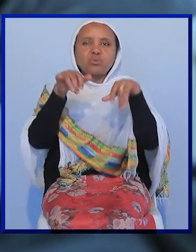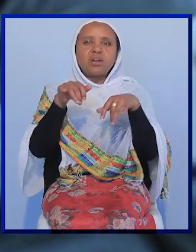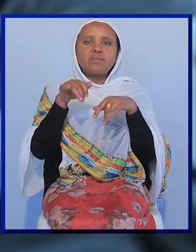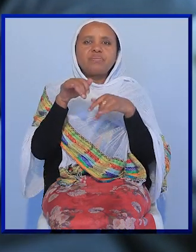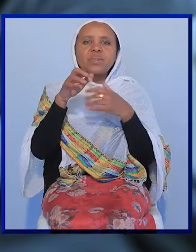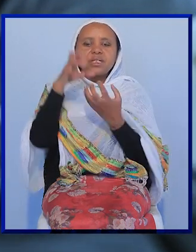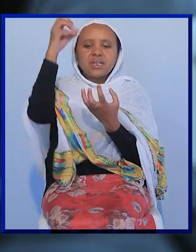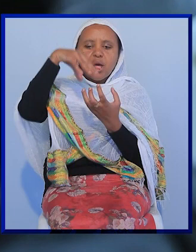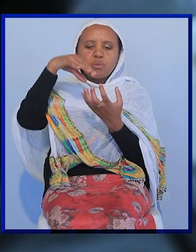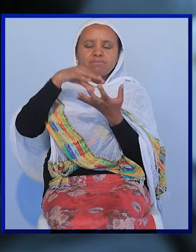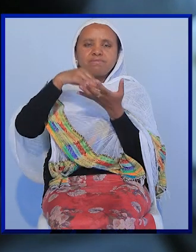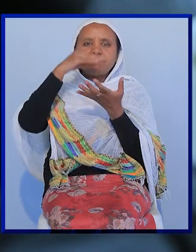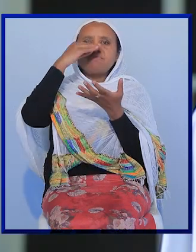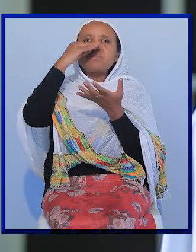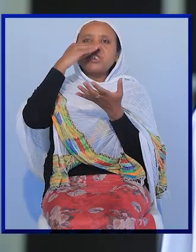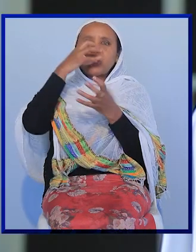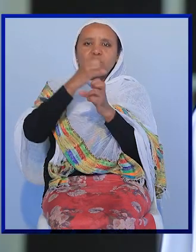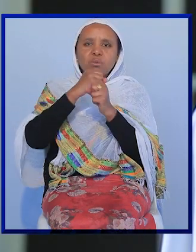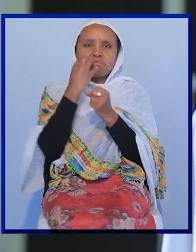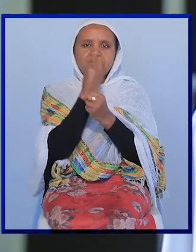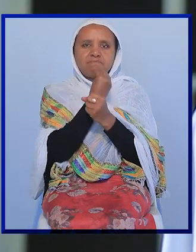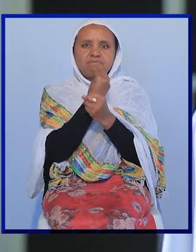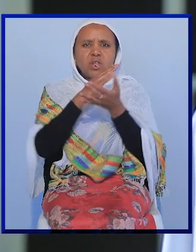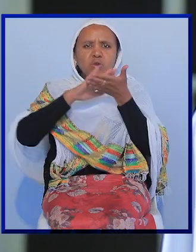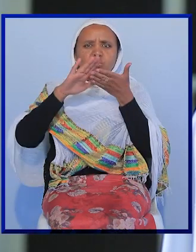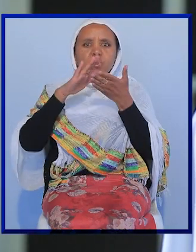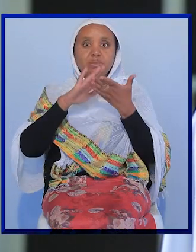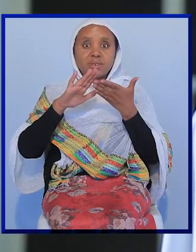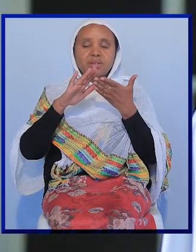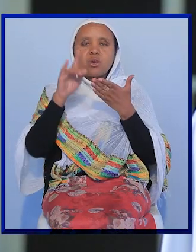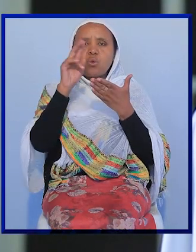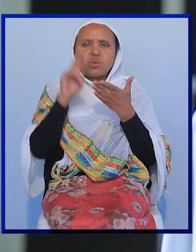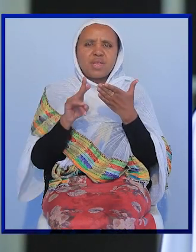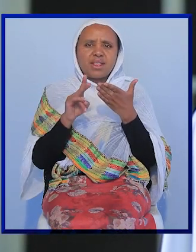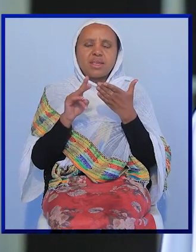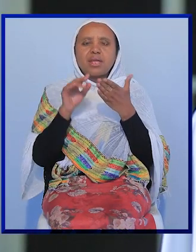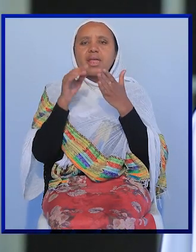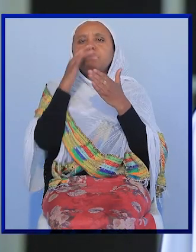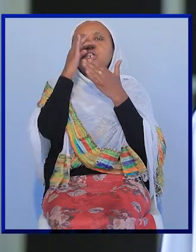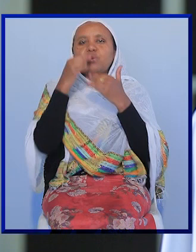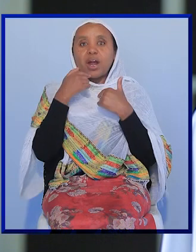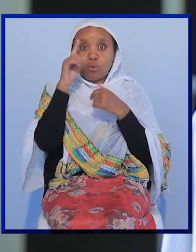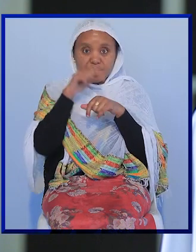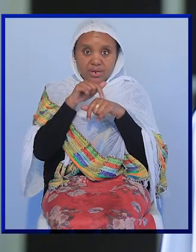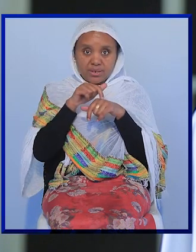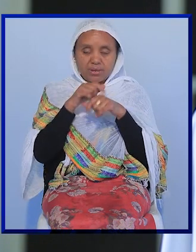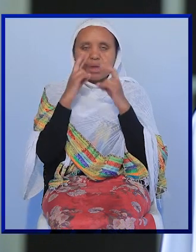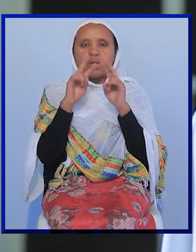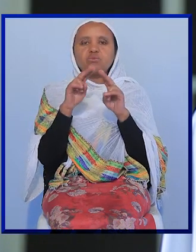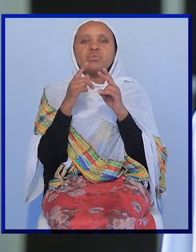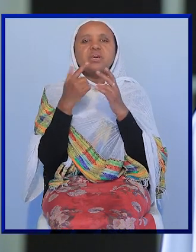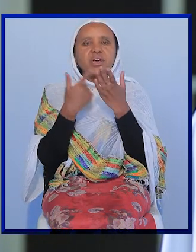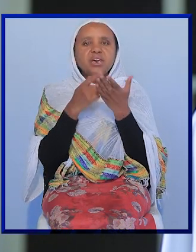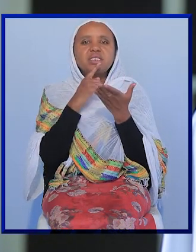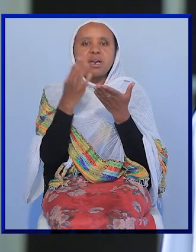ሲመጣው የሮዝሜሪውን መዓዛ ሽታውን ይዞ ይሄድ ነበር። እንደውም ንጹህ ልብስ መገለጫው ሮዝሜሪ ሮዝሜሪ የሚሸት ነው ማለት ነው። በዚያን ጊዜ አያችሁ፣ እንደዛ